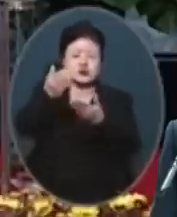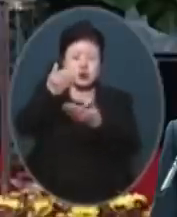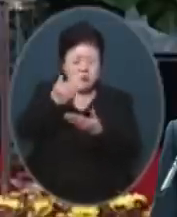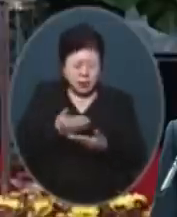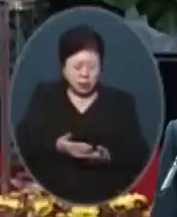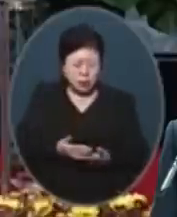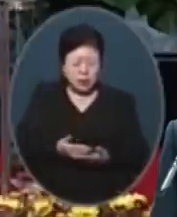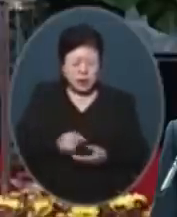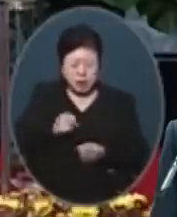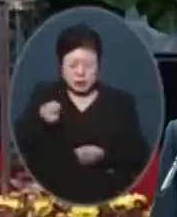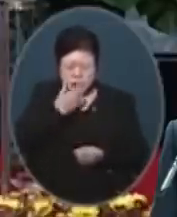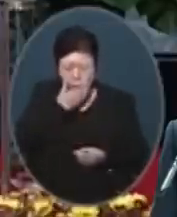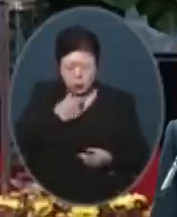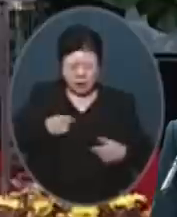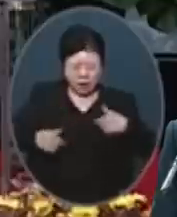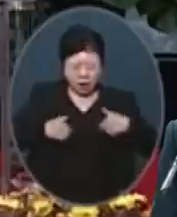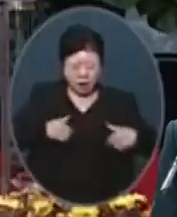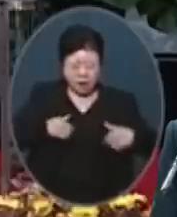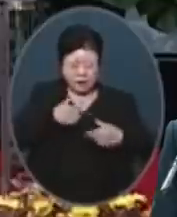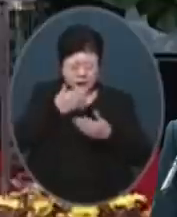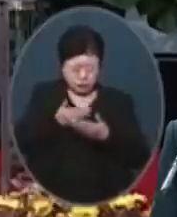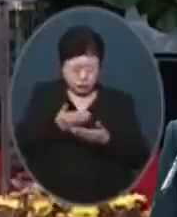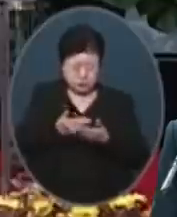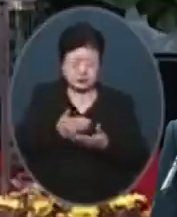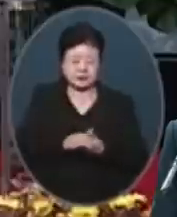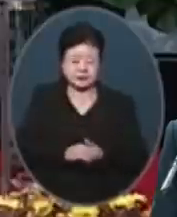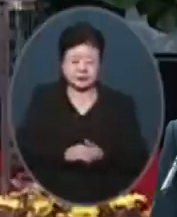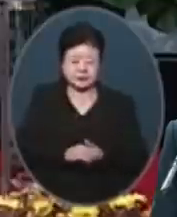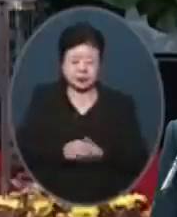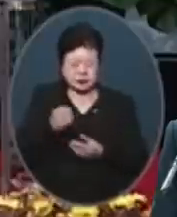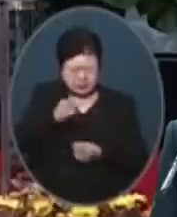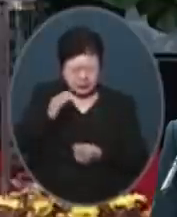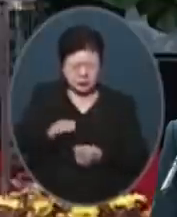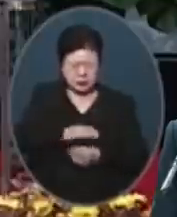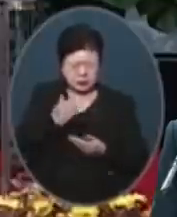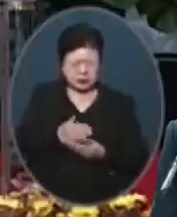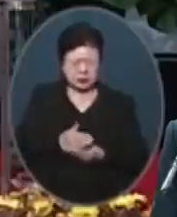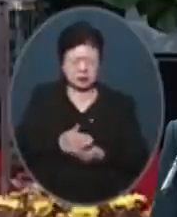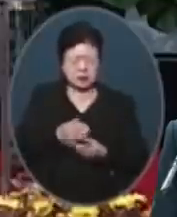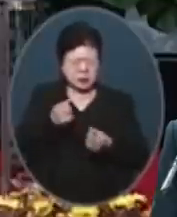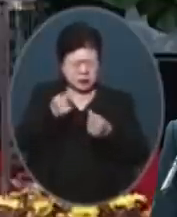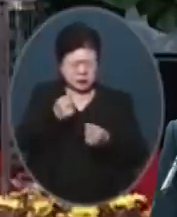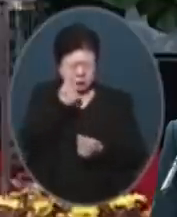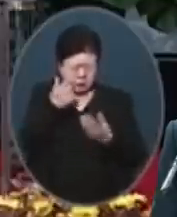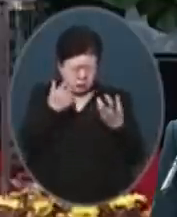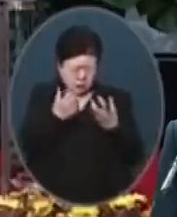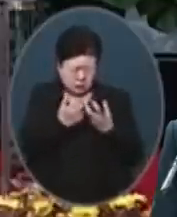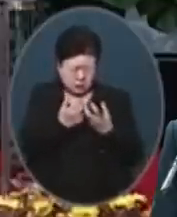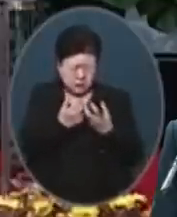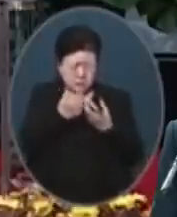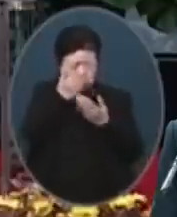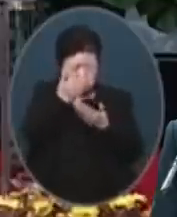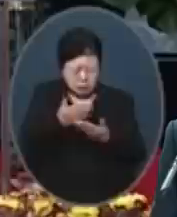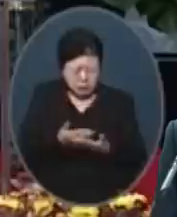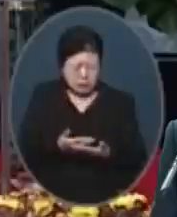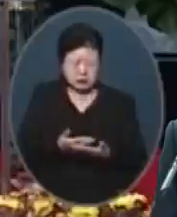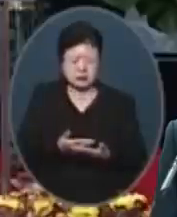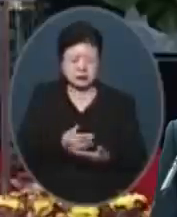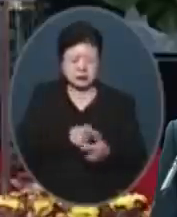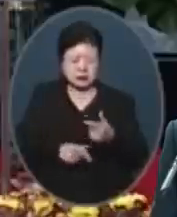받고 영생 복락을 얻게 도와주시옵소서. 영혼이 잘됨같이 범사에 잘됨에 강건하고 생명을